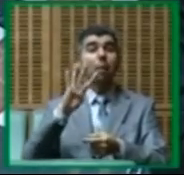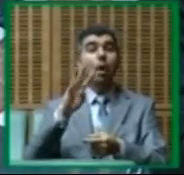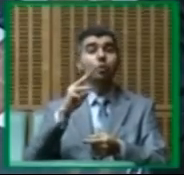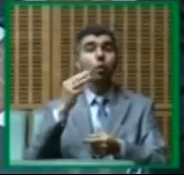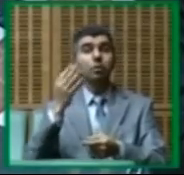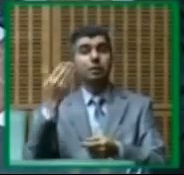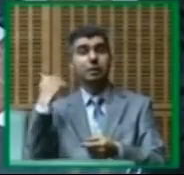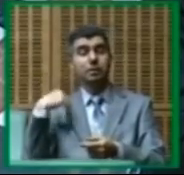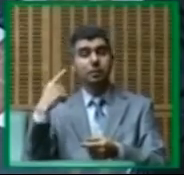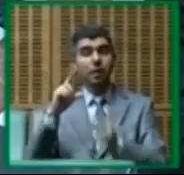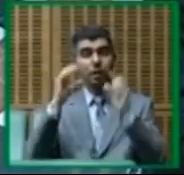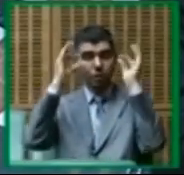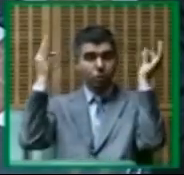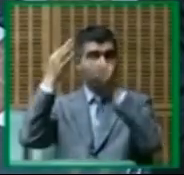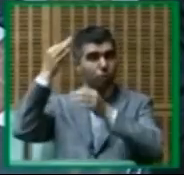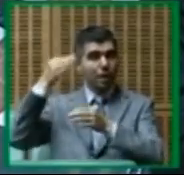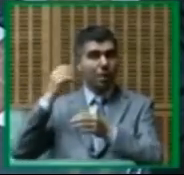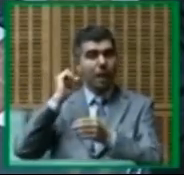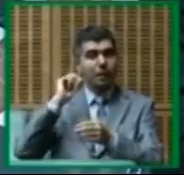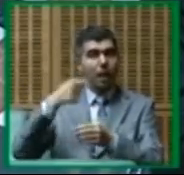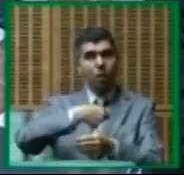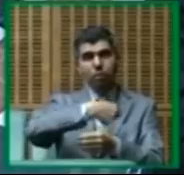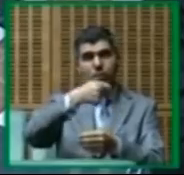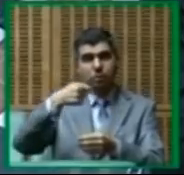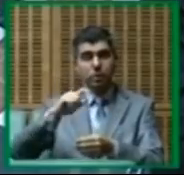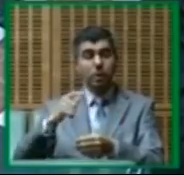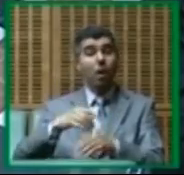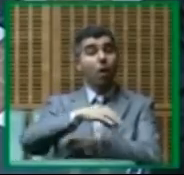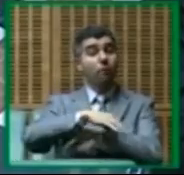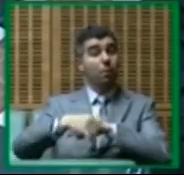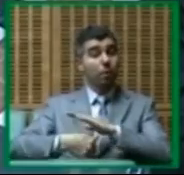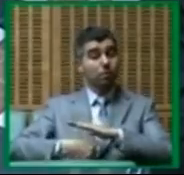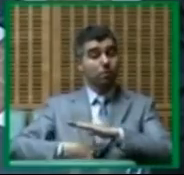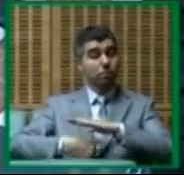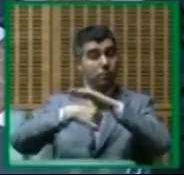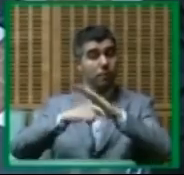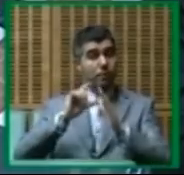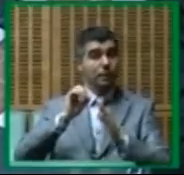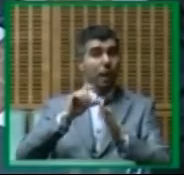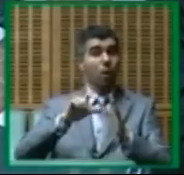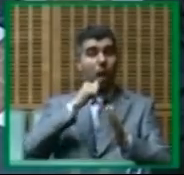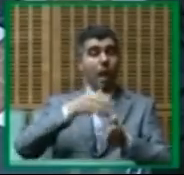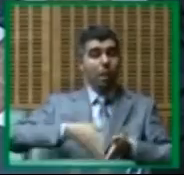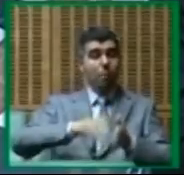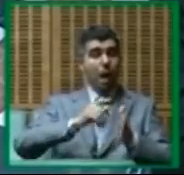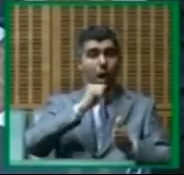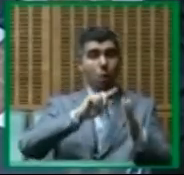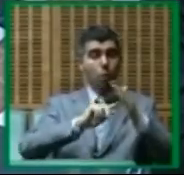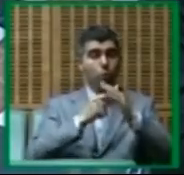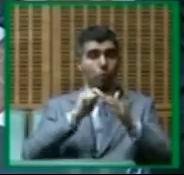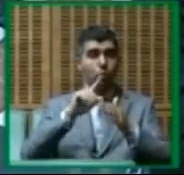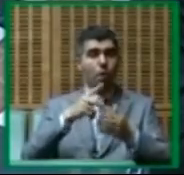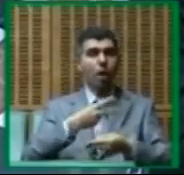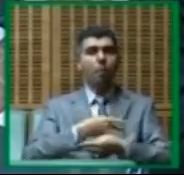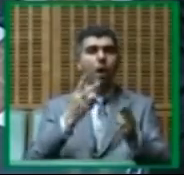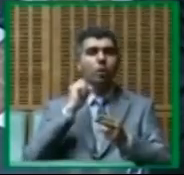بالنسبة للأكاديميات، والآن في الإصلاح ديال المكتب الوطني للماء والكهرباء شرطنا أن الزيادة في رأس مال ديال 2 مليار تمشي من أجل الحل ديال